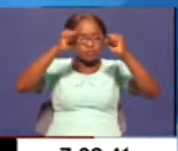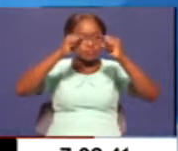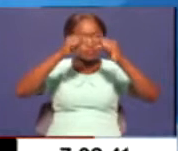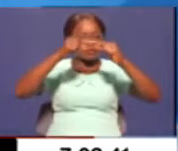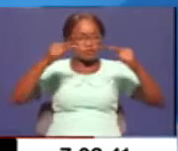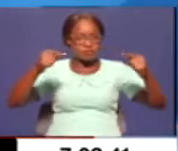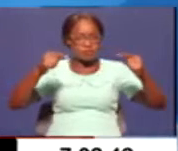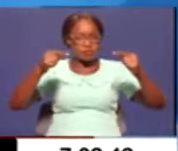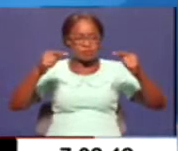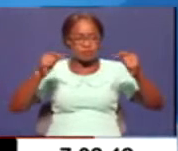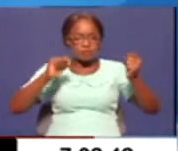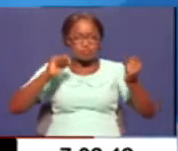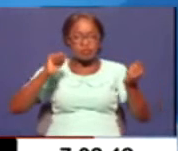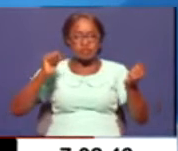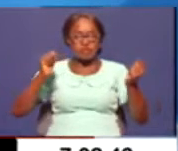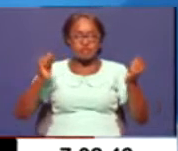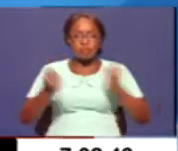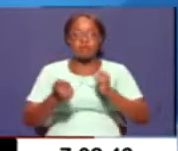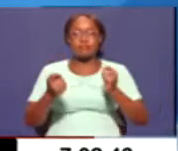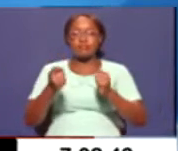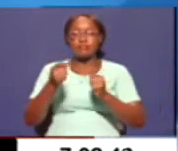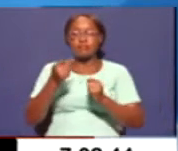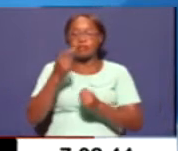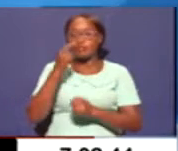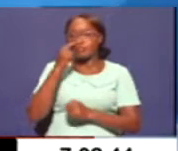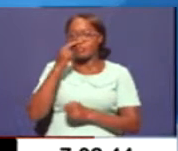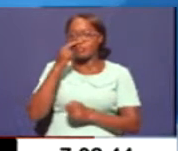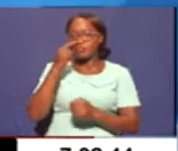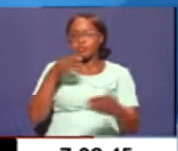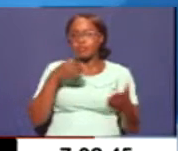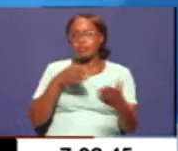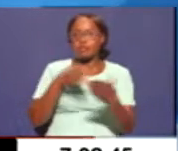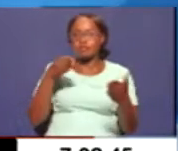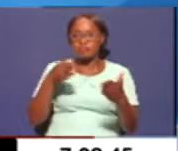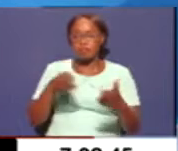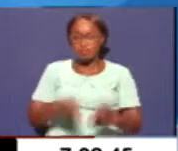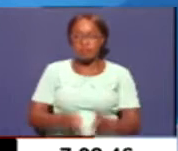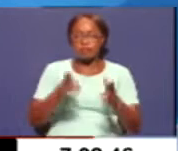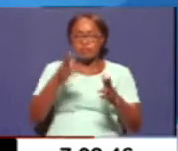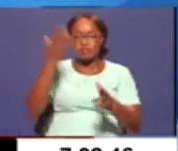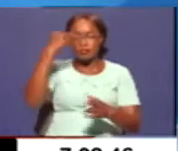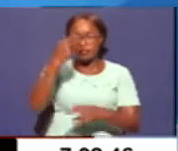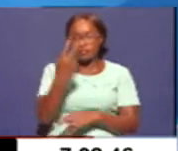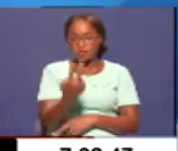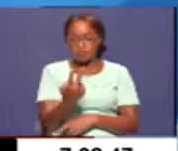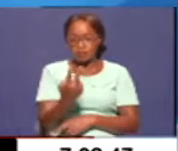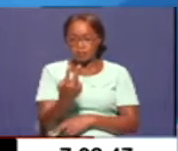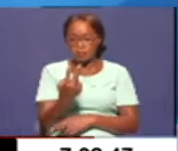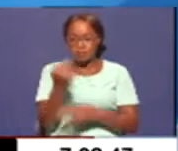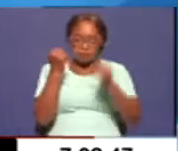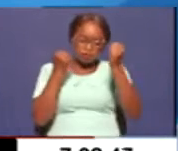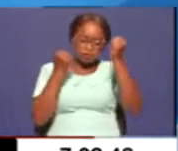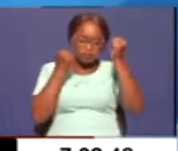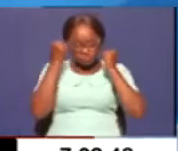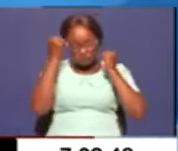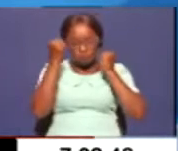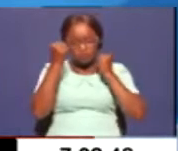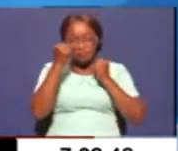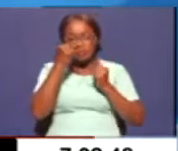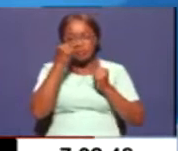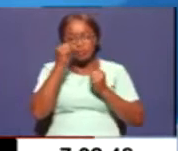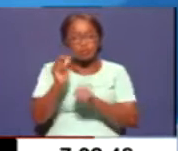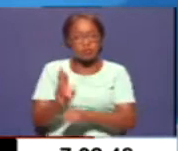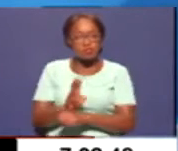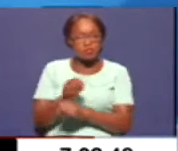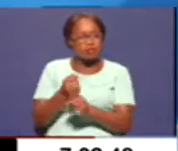wanajeshi nchini Sudan wamefunga barabara katika mji mkuu wa Khartoum kwa siku ya pili licha ya hatua ya wanajeshi wa nchi hiyo ya kutumia nguvu